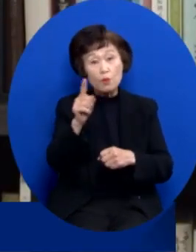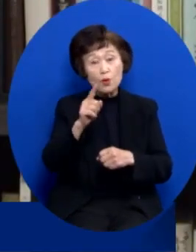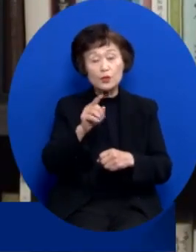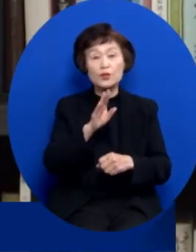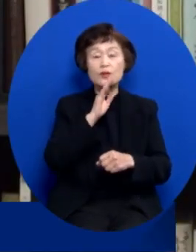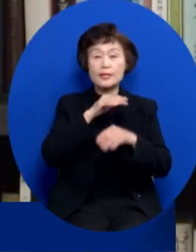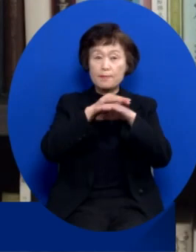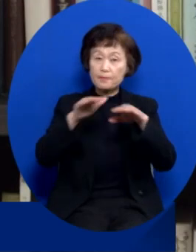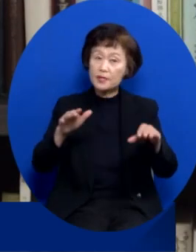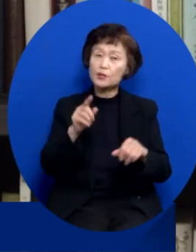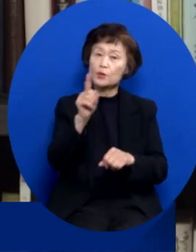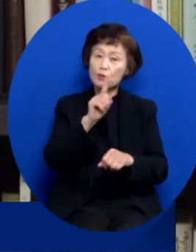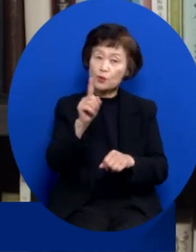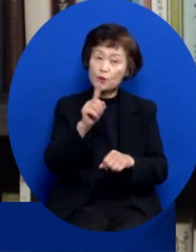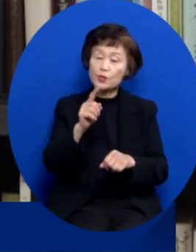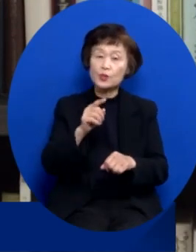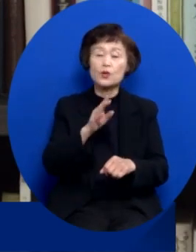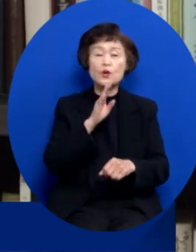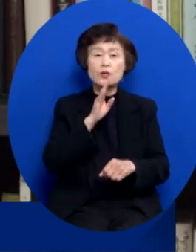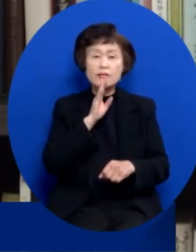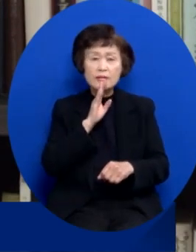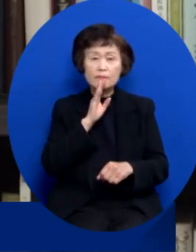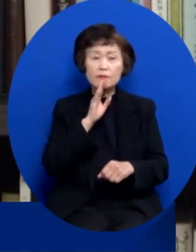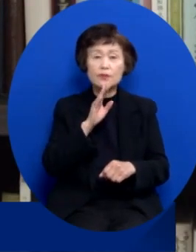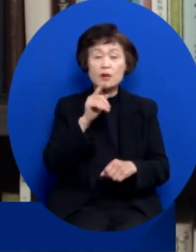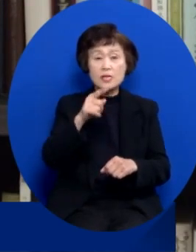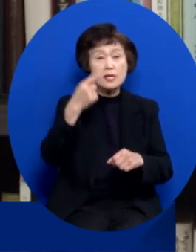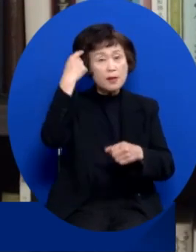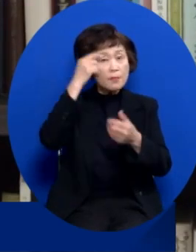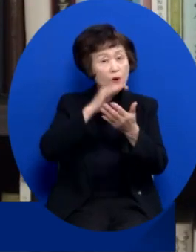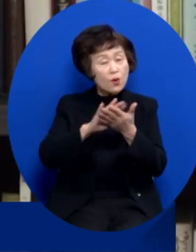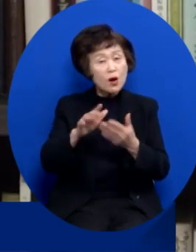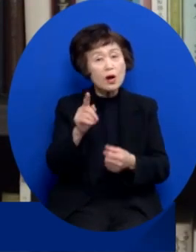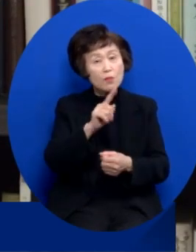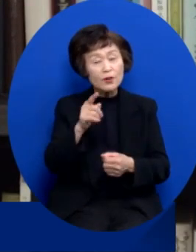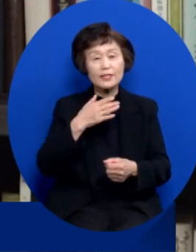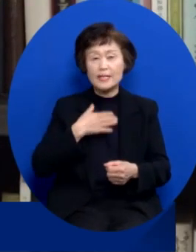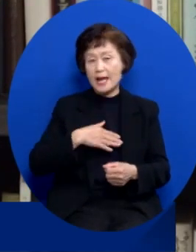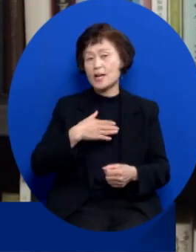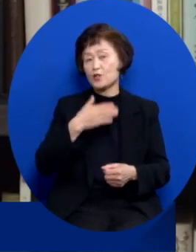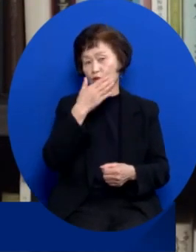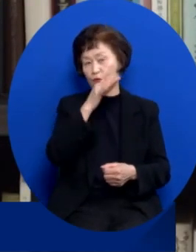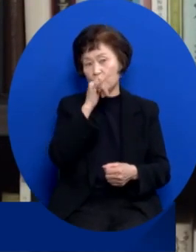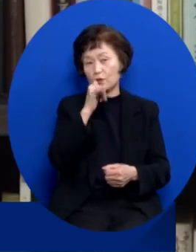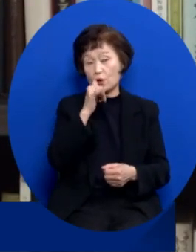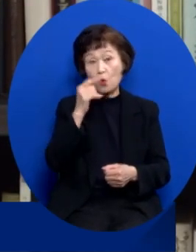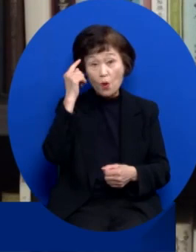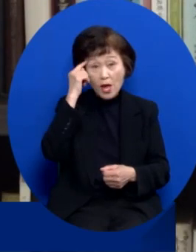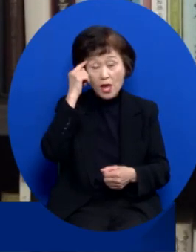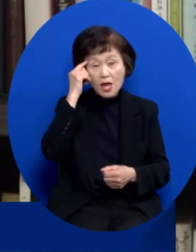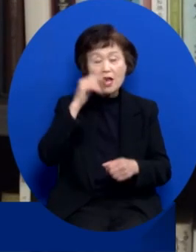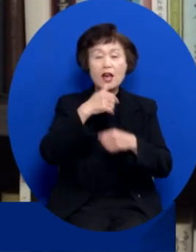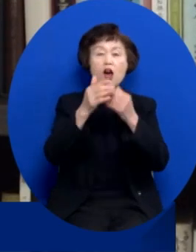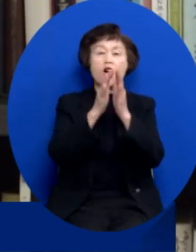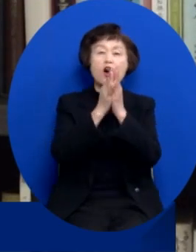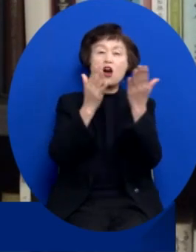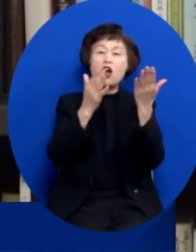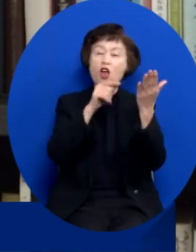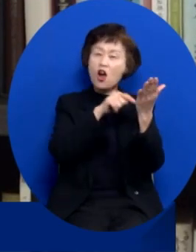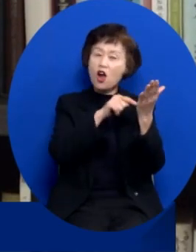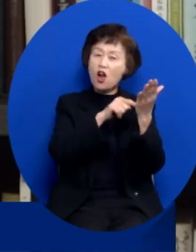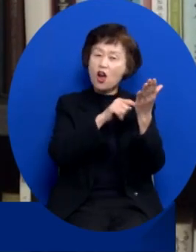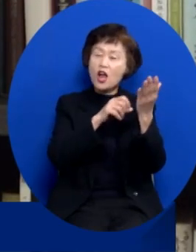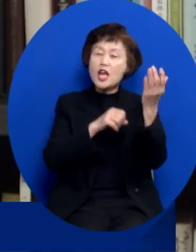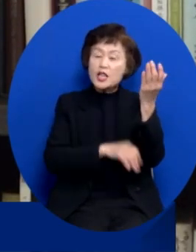평등이 무엇이고 또 참으로 이 평화가 무엇인지를 알 수 있어요. 왜냐하면 성경의 그 기본적인